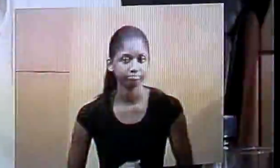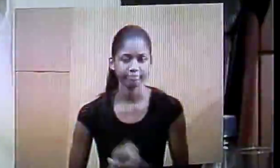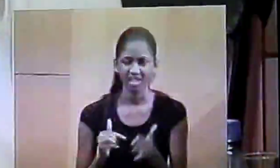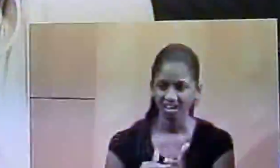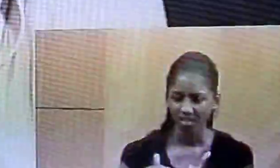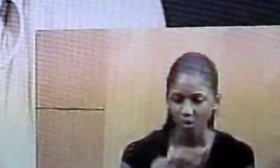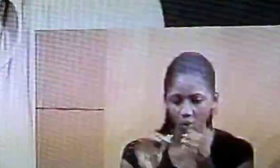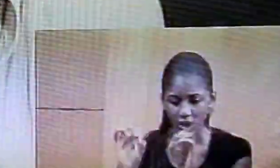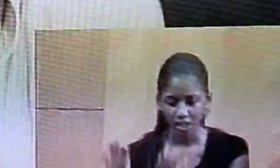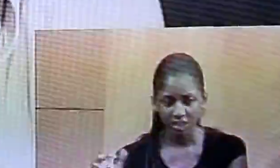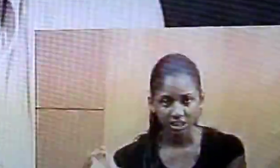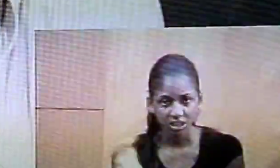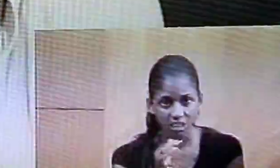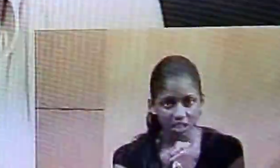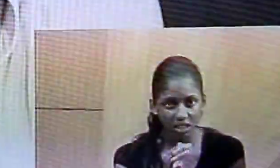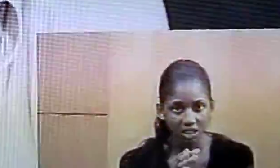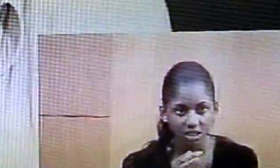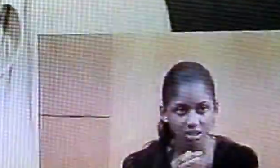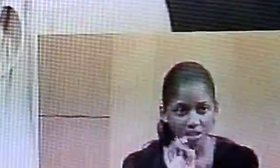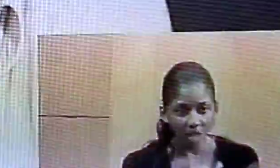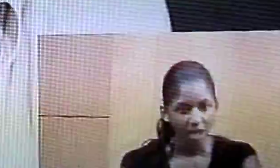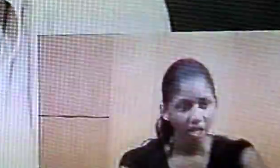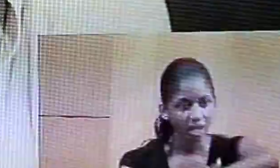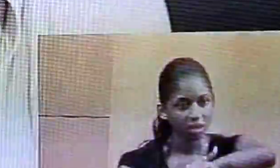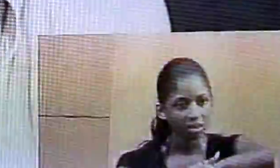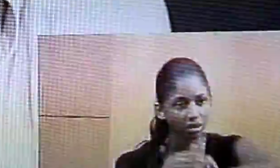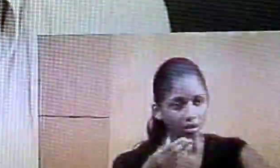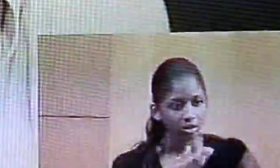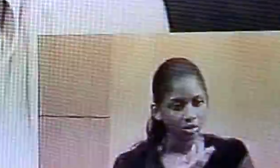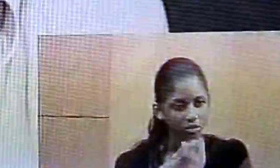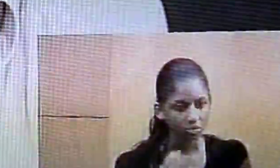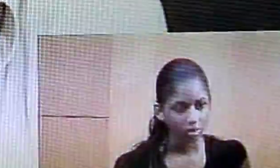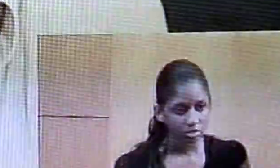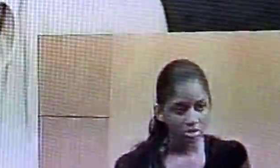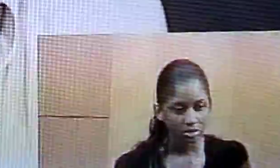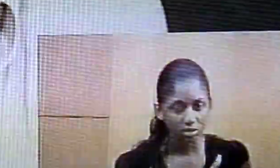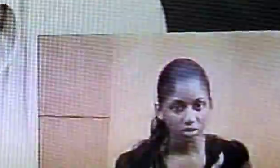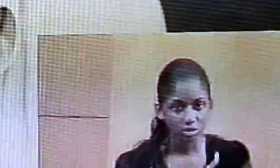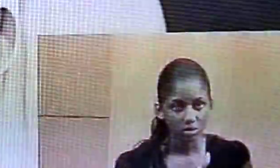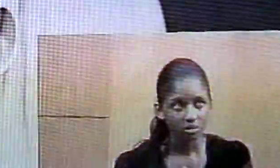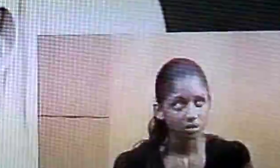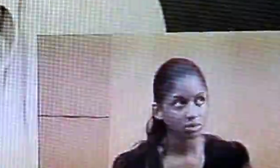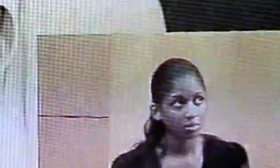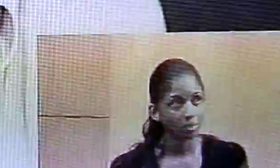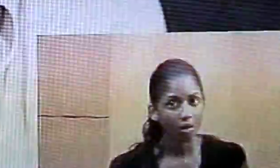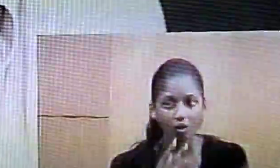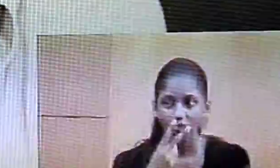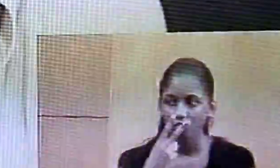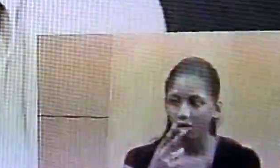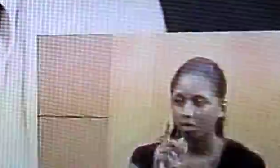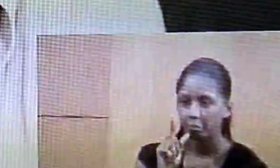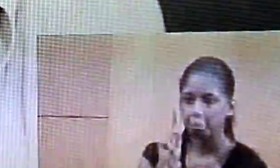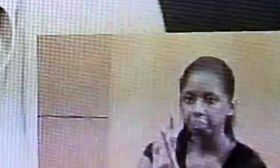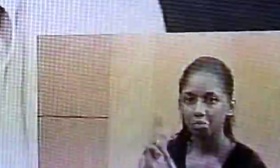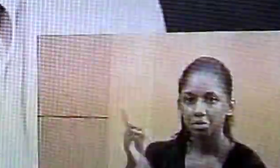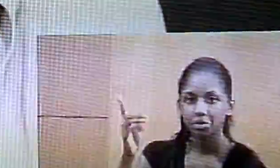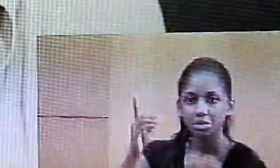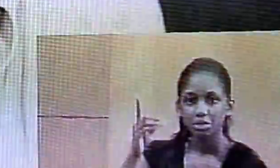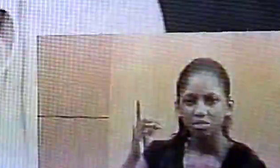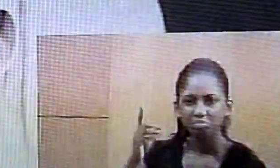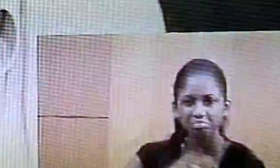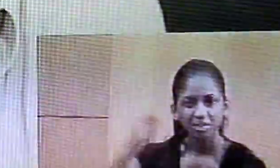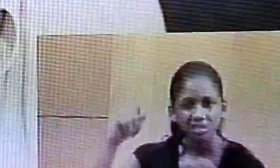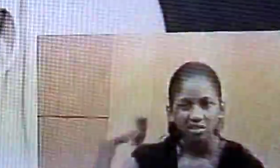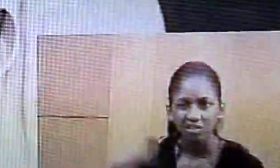entendre que des aides étaient attribuées simplement en allant voir le président, que c'était la débandade, que c'était